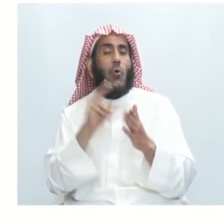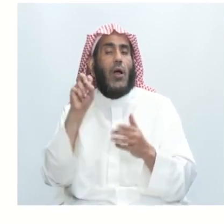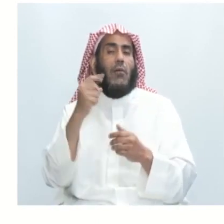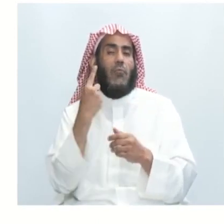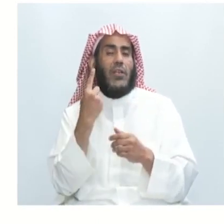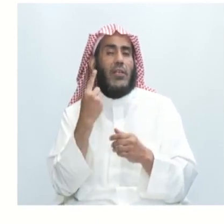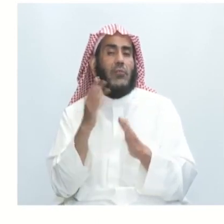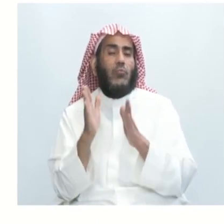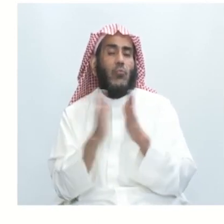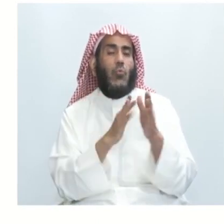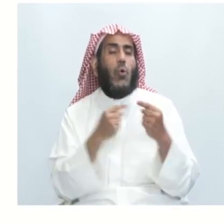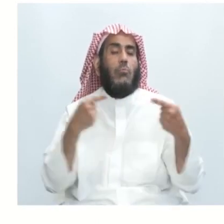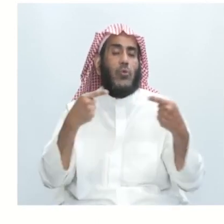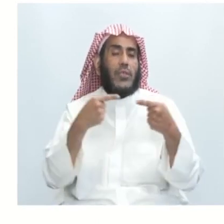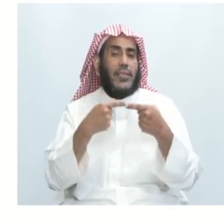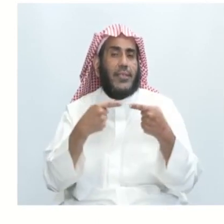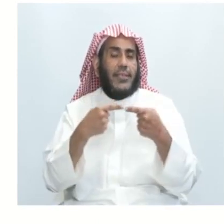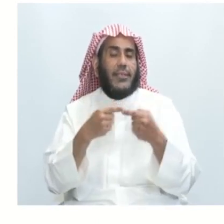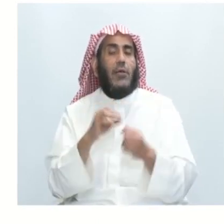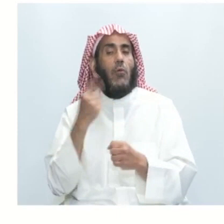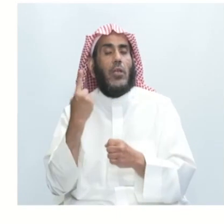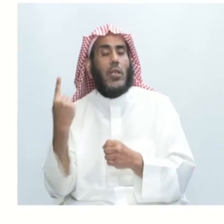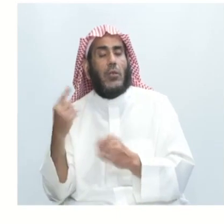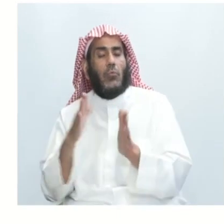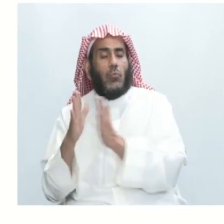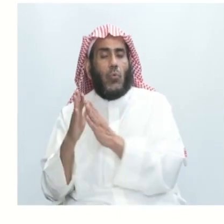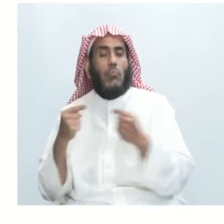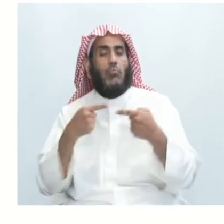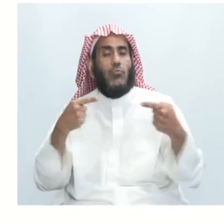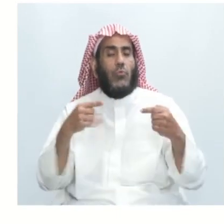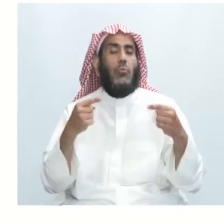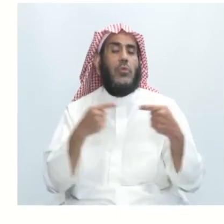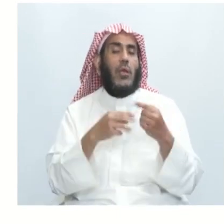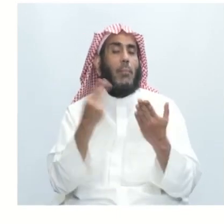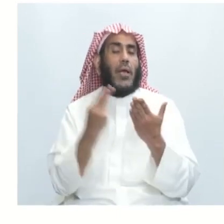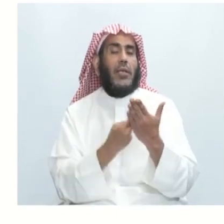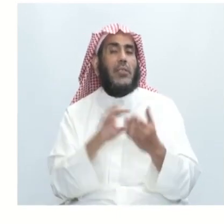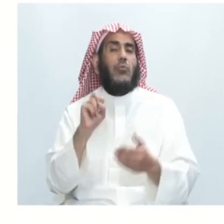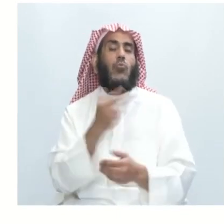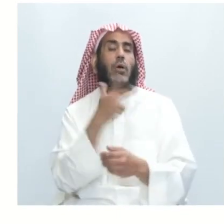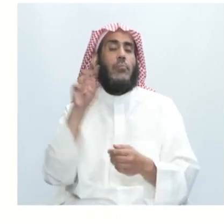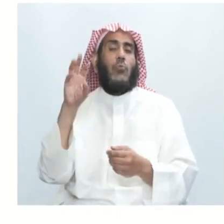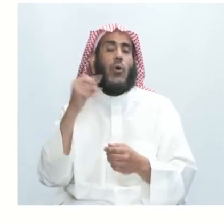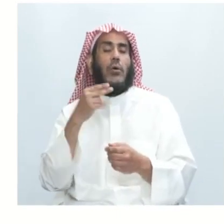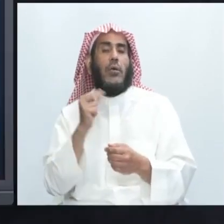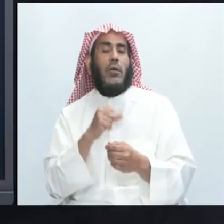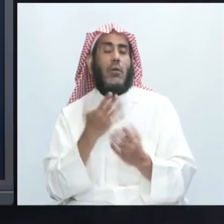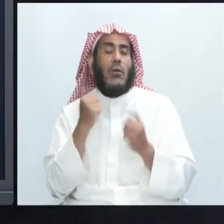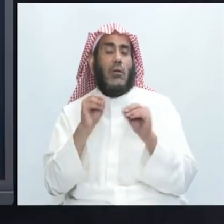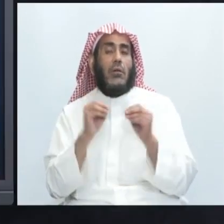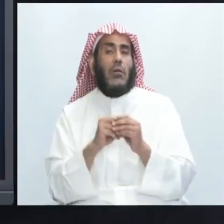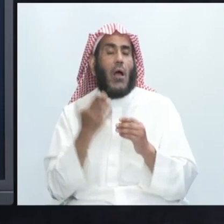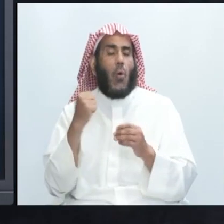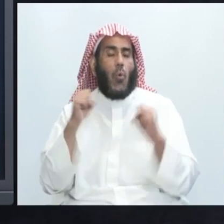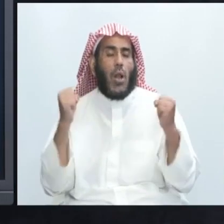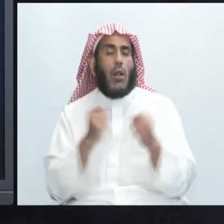منفردتين ومتصلين منفرجتين ومتسالتين بخط الرقعه كنا قد عرفنا ذلك وكنت